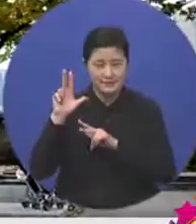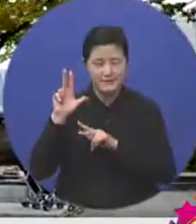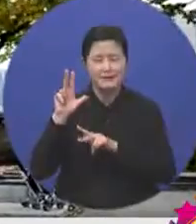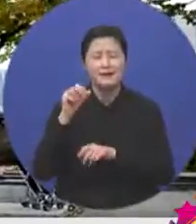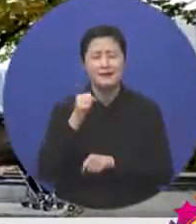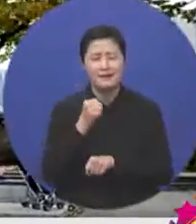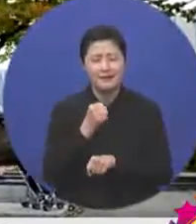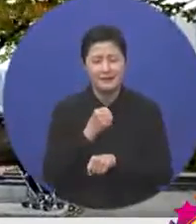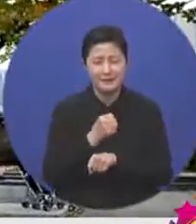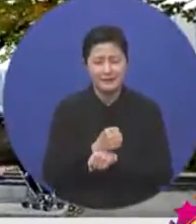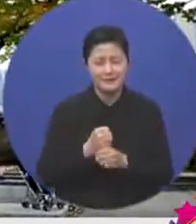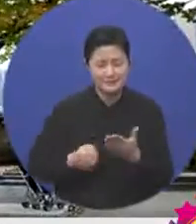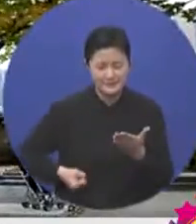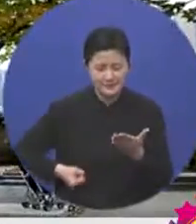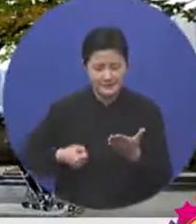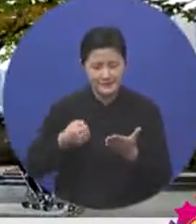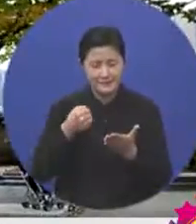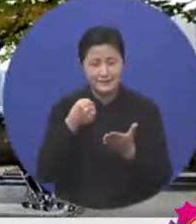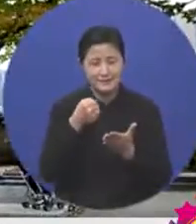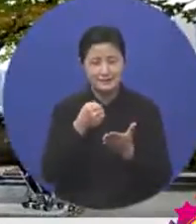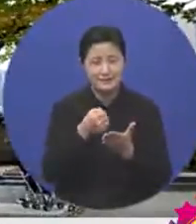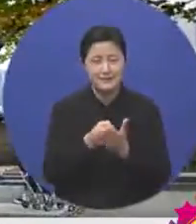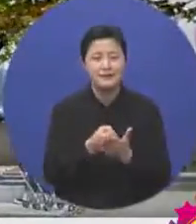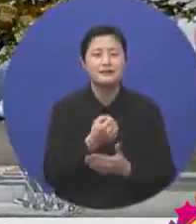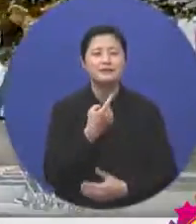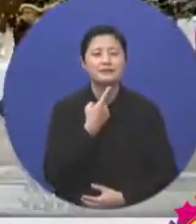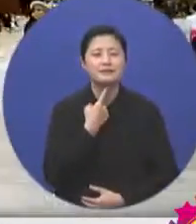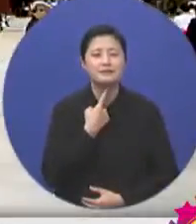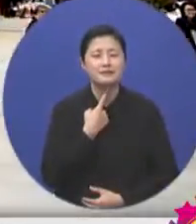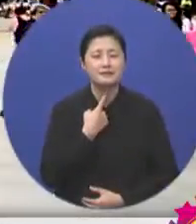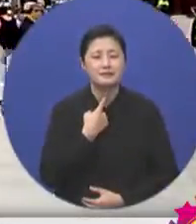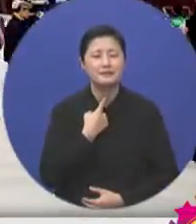절 하고 따짐을